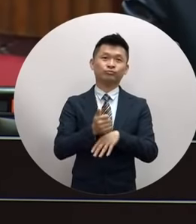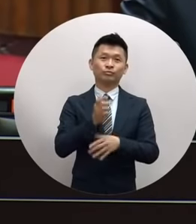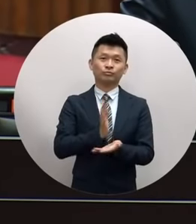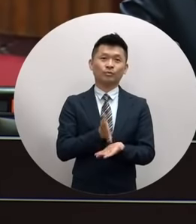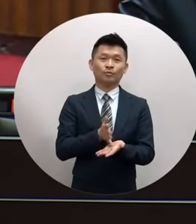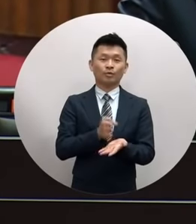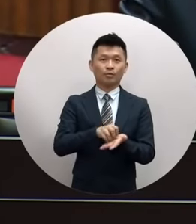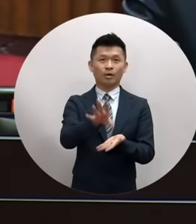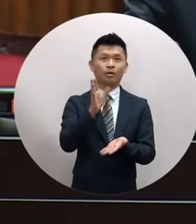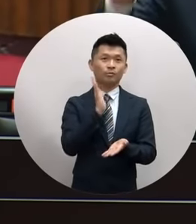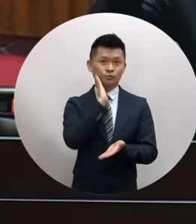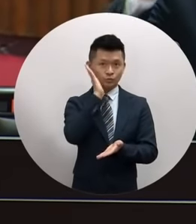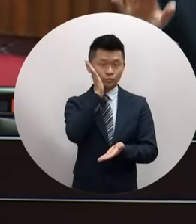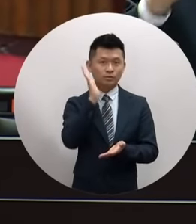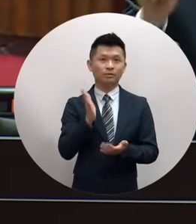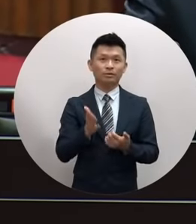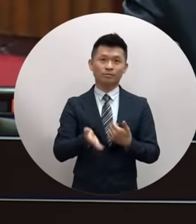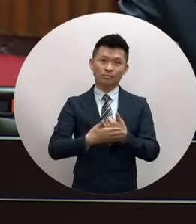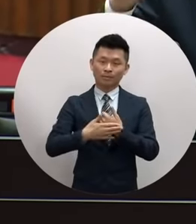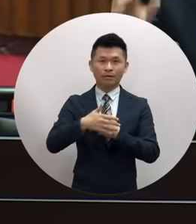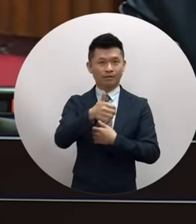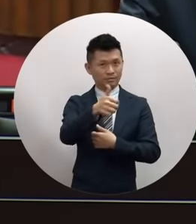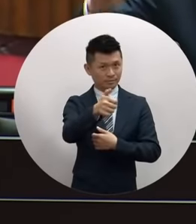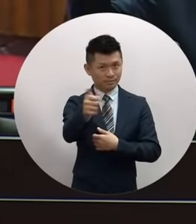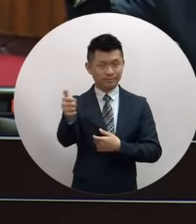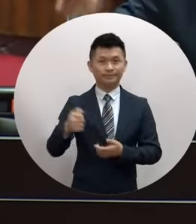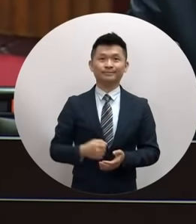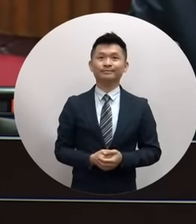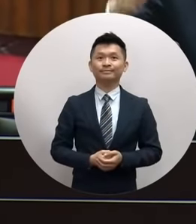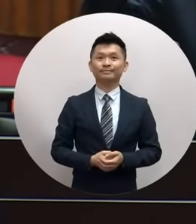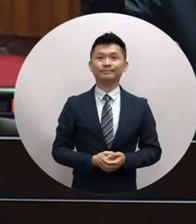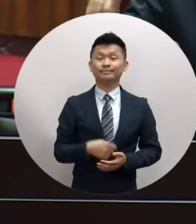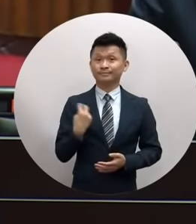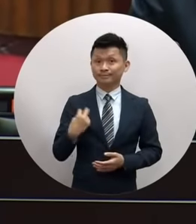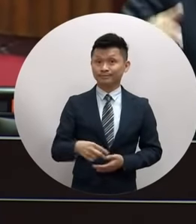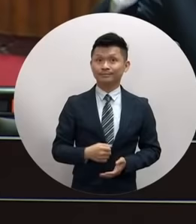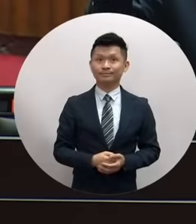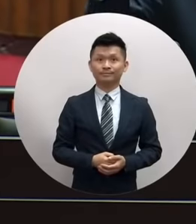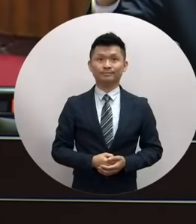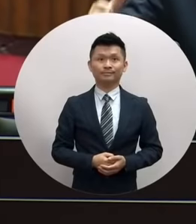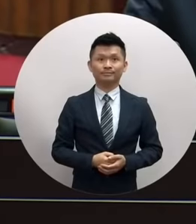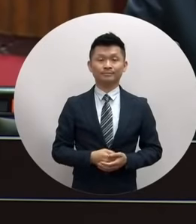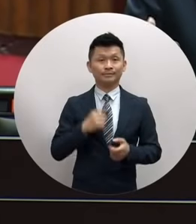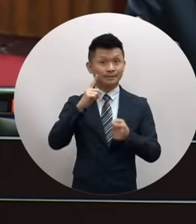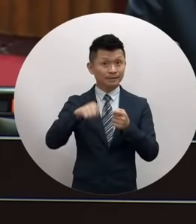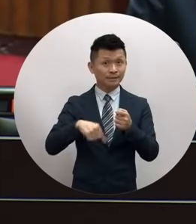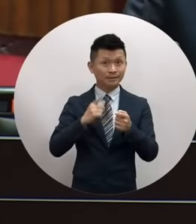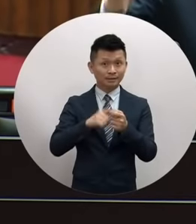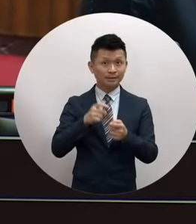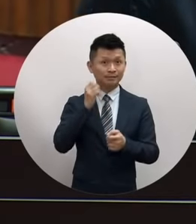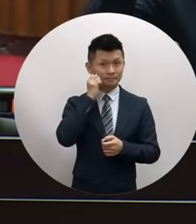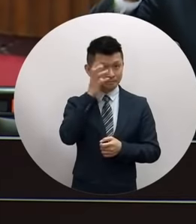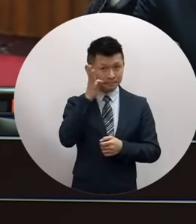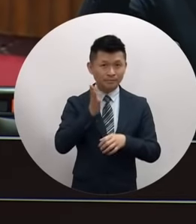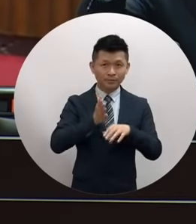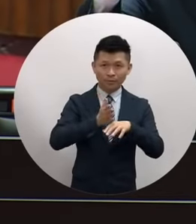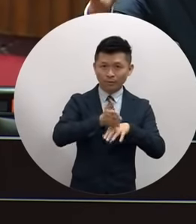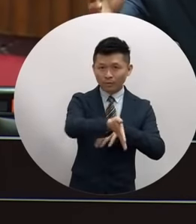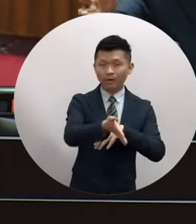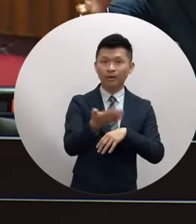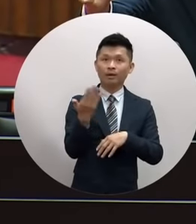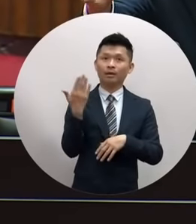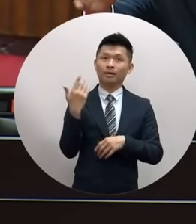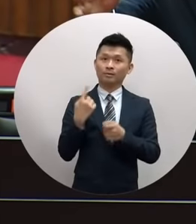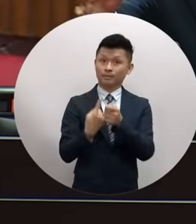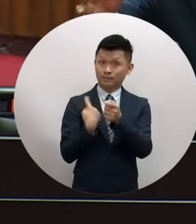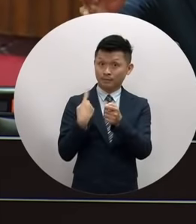讲报告等等，这我很感谢。另外就是经过这样一年四个月，我们当年守住了